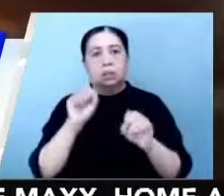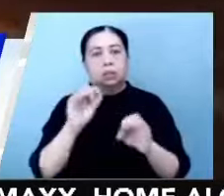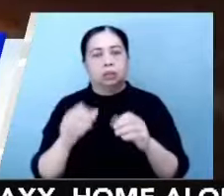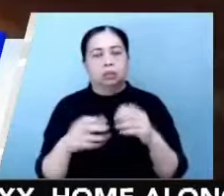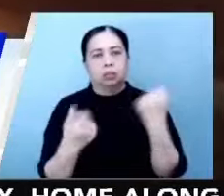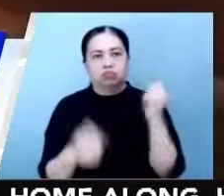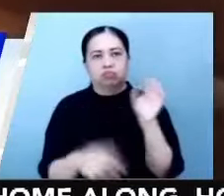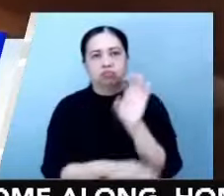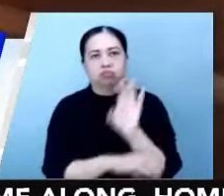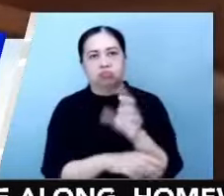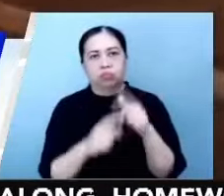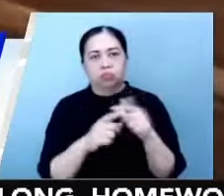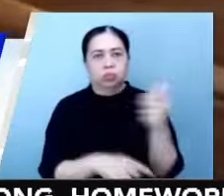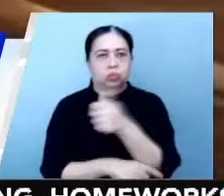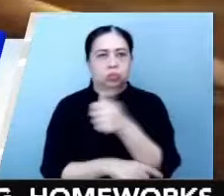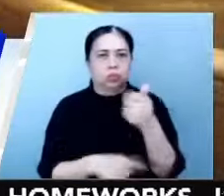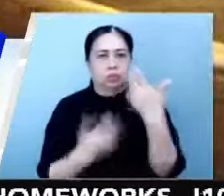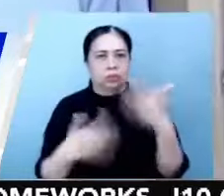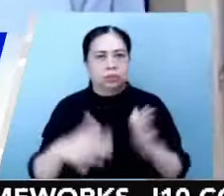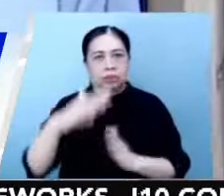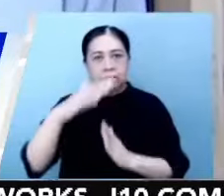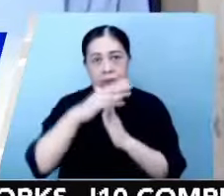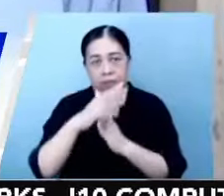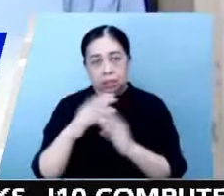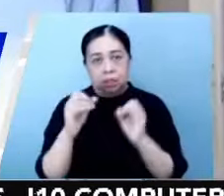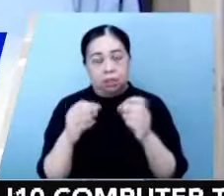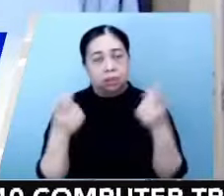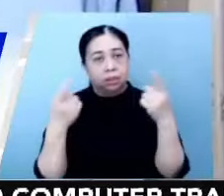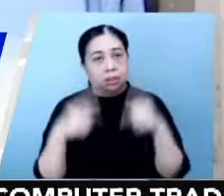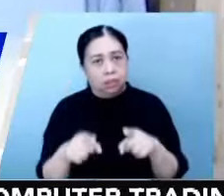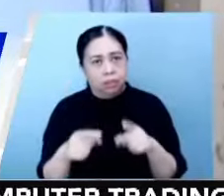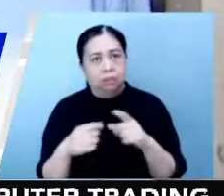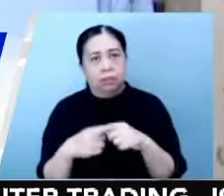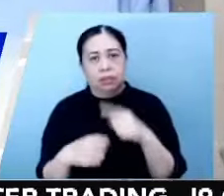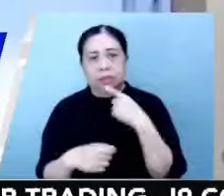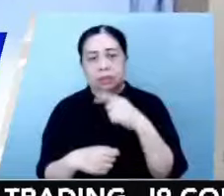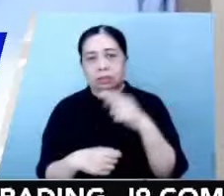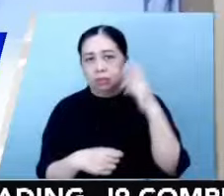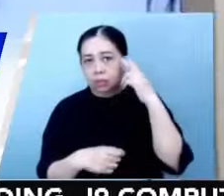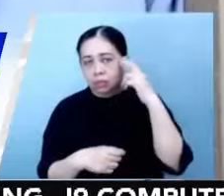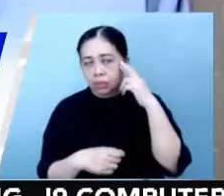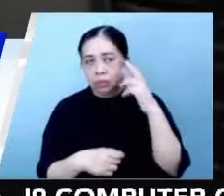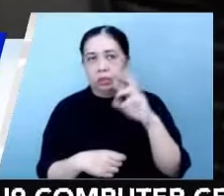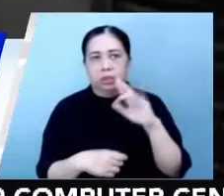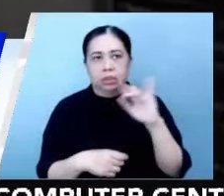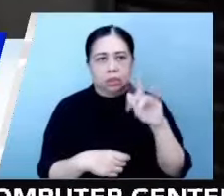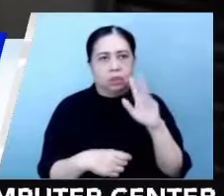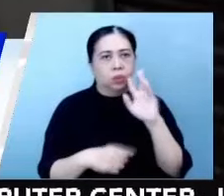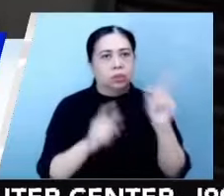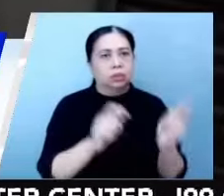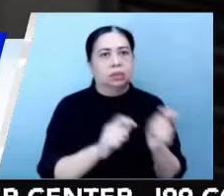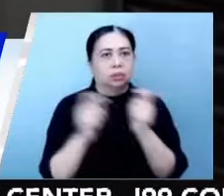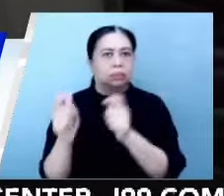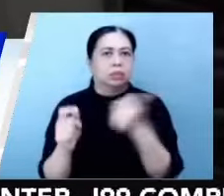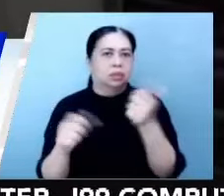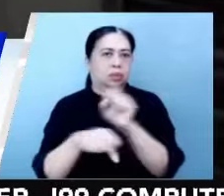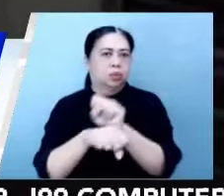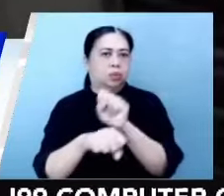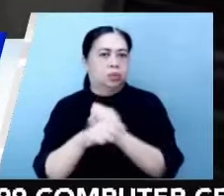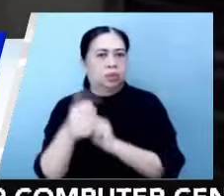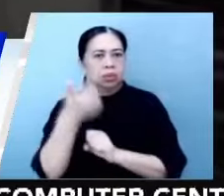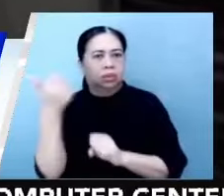deadline. Kung sakali man daw mangyari ito, sabi ni Mang Ricardo at Ricky, lilipat sila sa ibang trabaho. Mag-ibang trabaho na